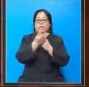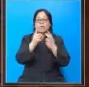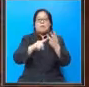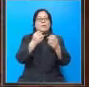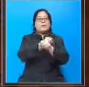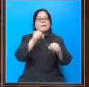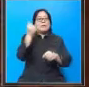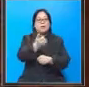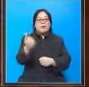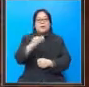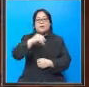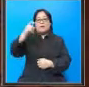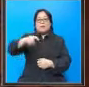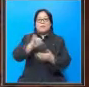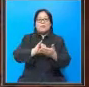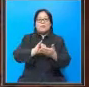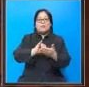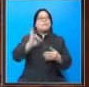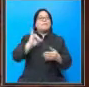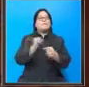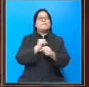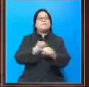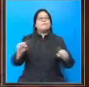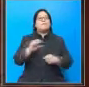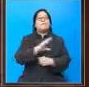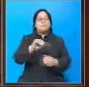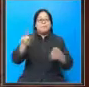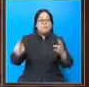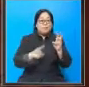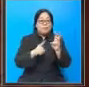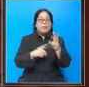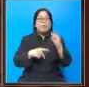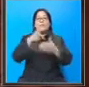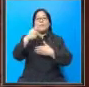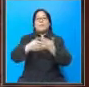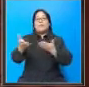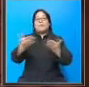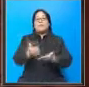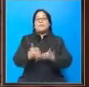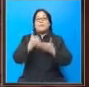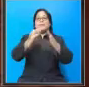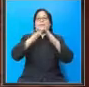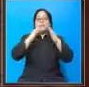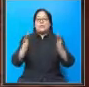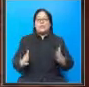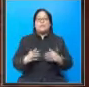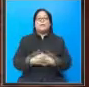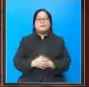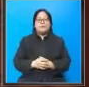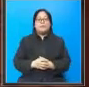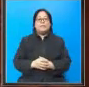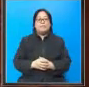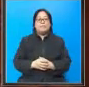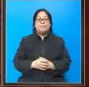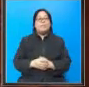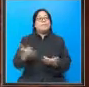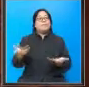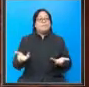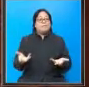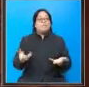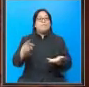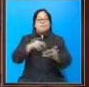penyediaan peralatan taste the keperluan difusi juga disediakan dan yang keenam program Hikmat bantu di rumah atau home health service